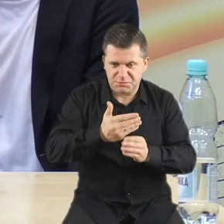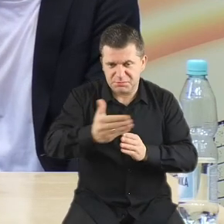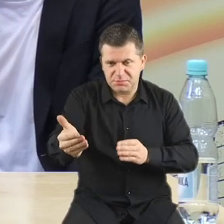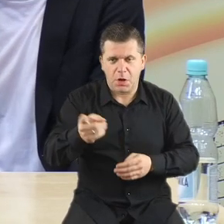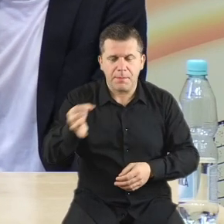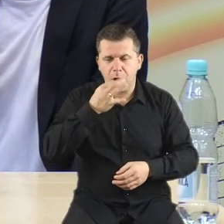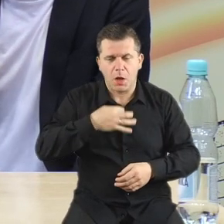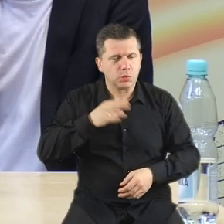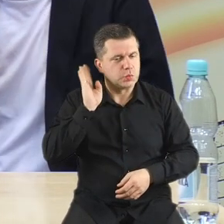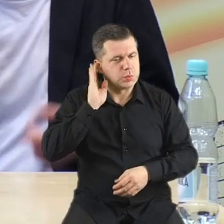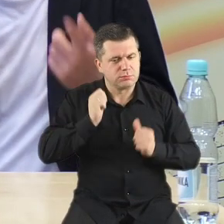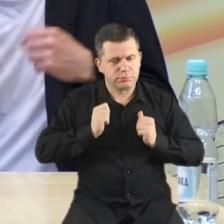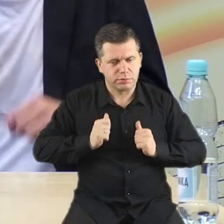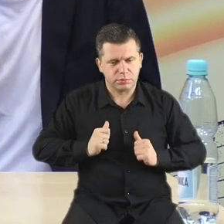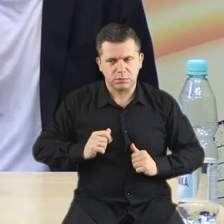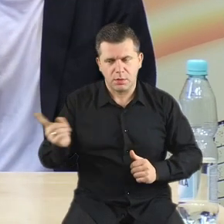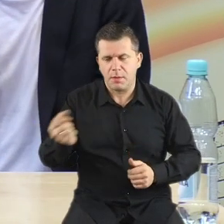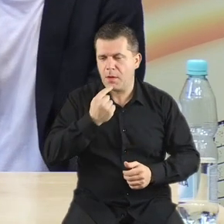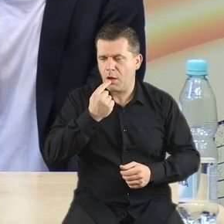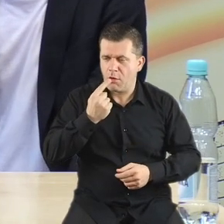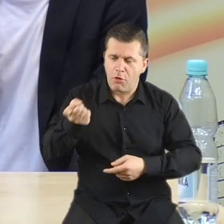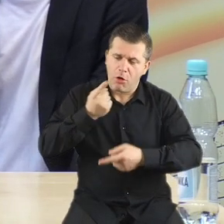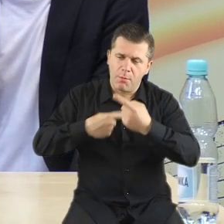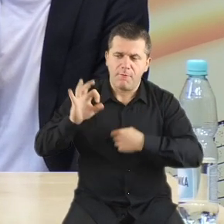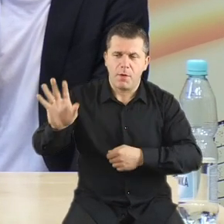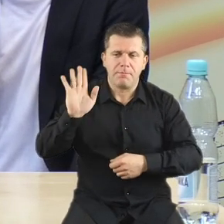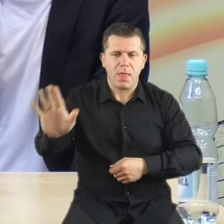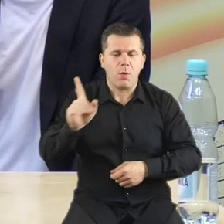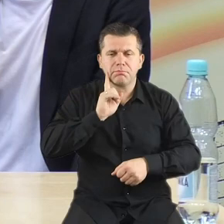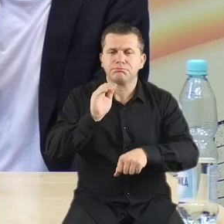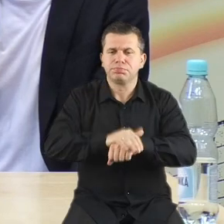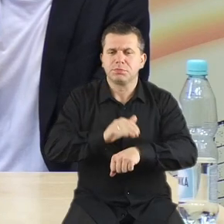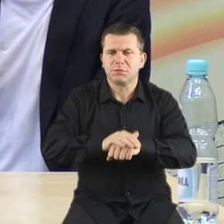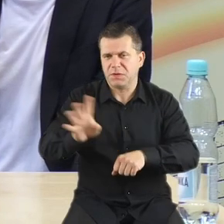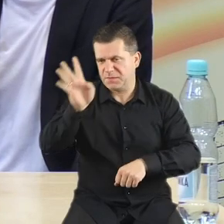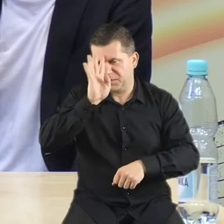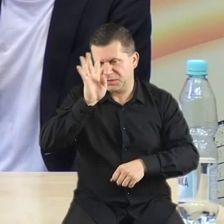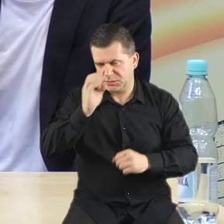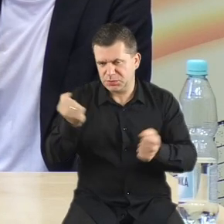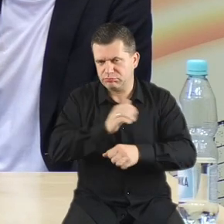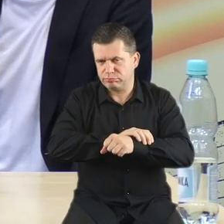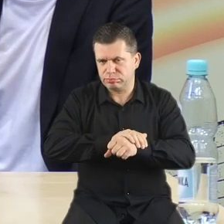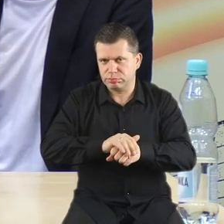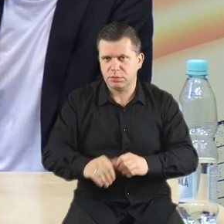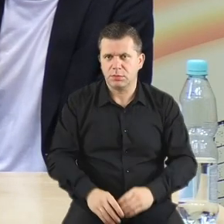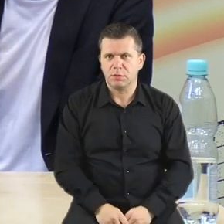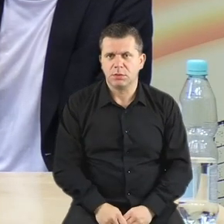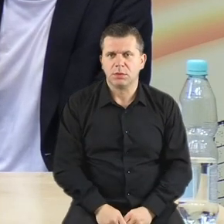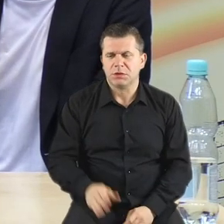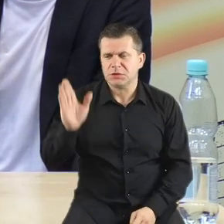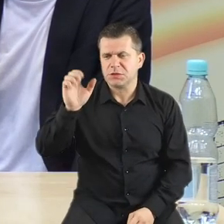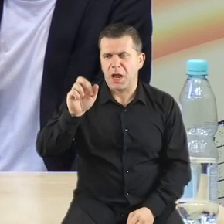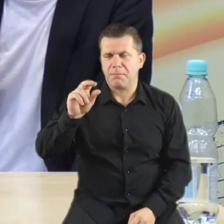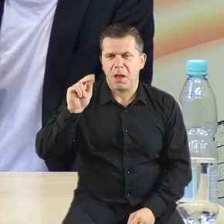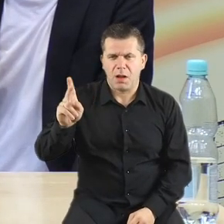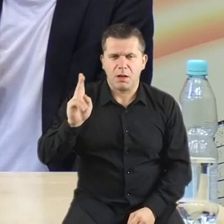mnie wysłuchała spokojnie, a potem powiedziała swoim przyjacielu, miała takiego przyjaciela, słynnego fizyka, że ten noblistę, Georges Charpak się